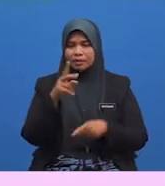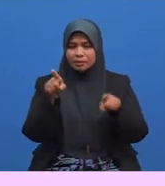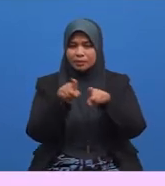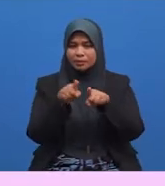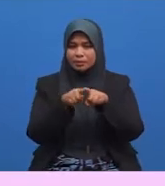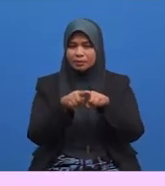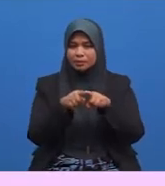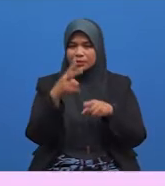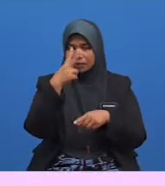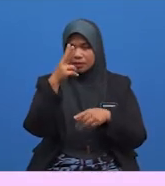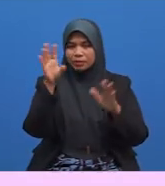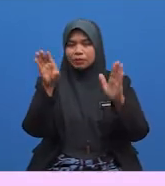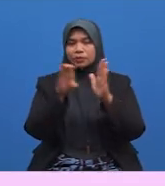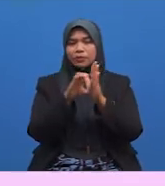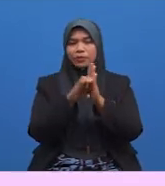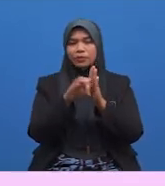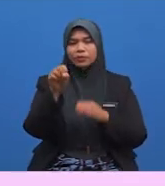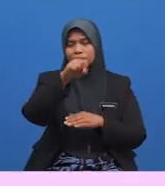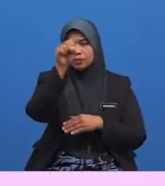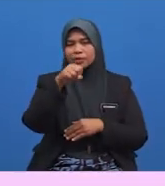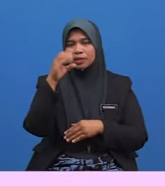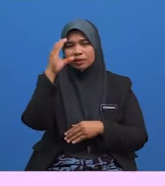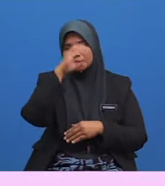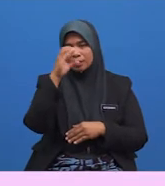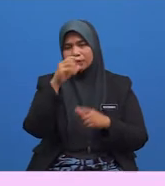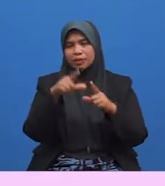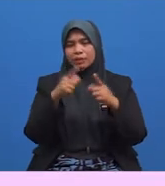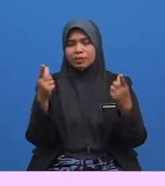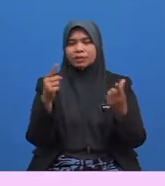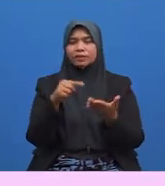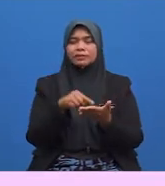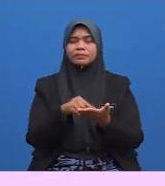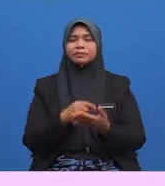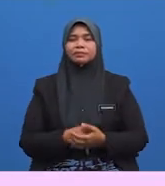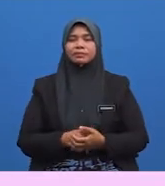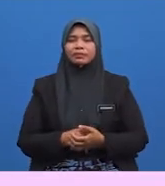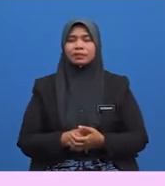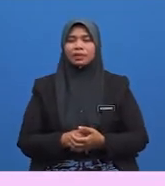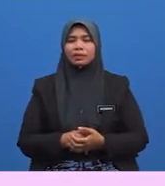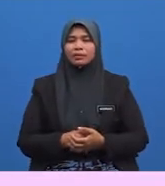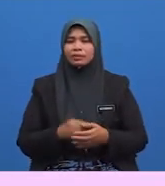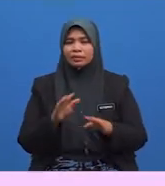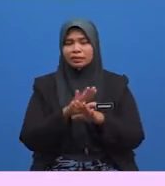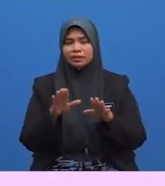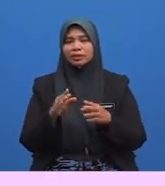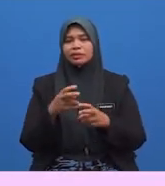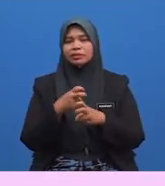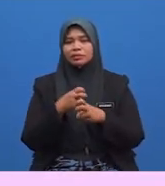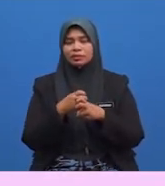sama-sama melihat contoh soalan mencari luas sektor. Soalan ini tidaklah terlalu